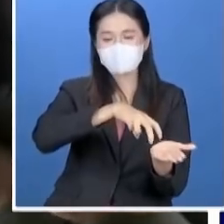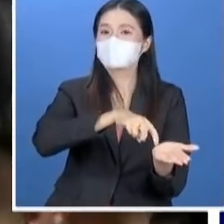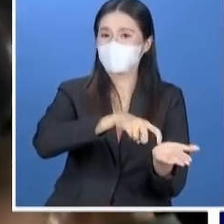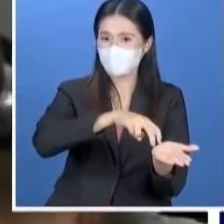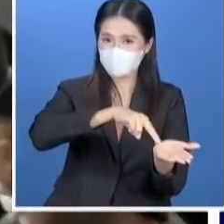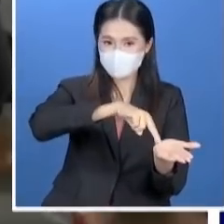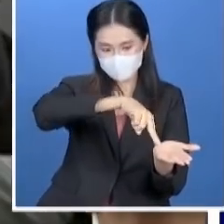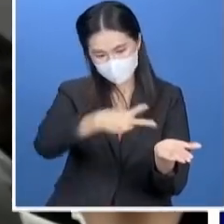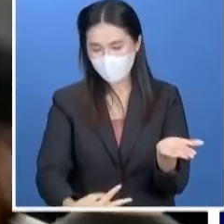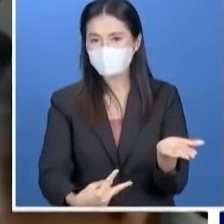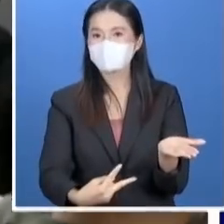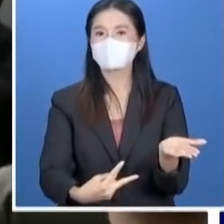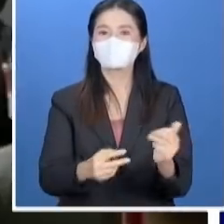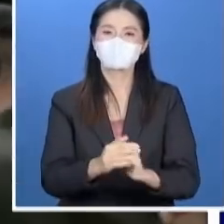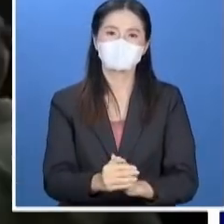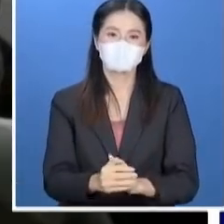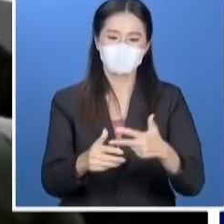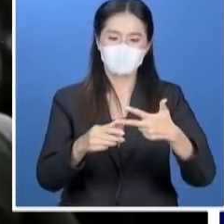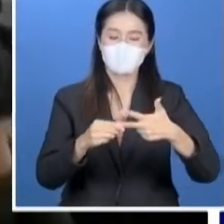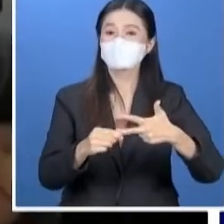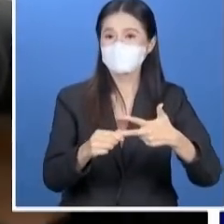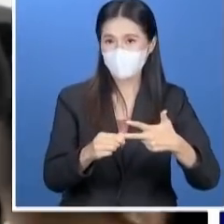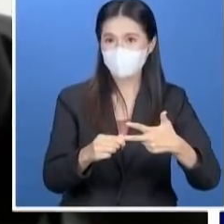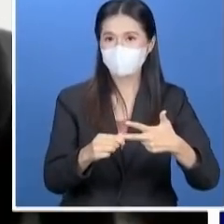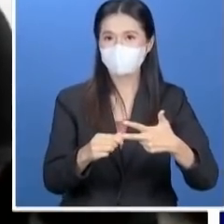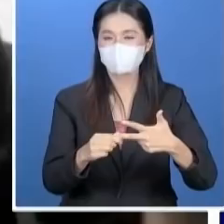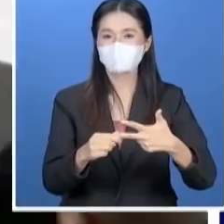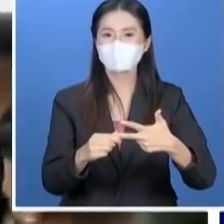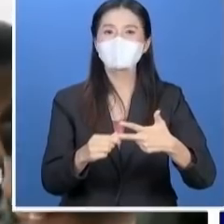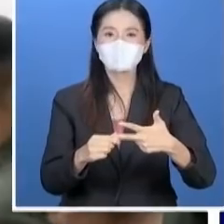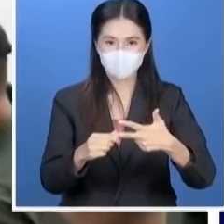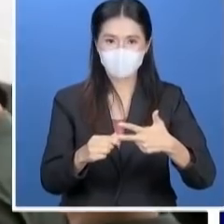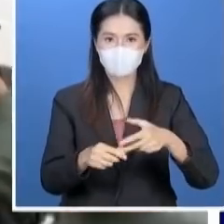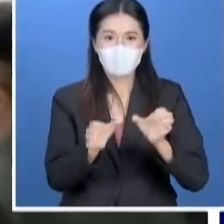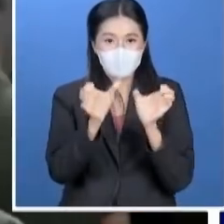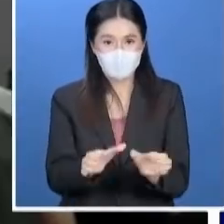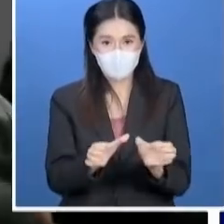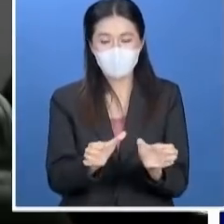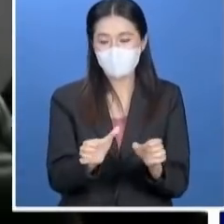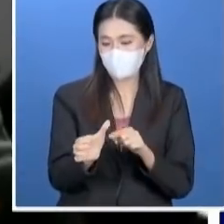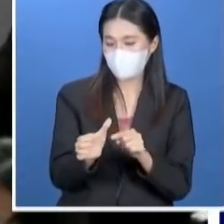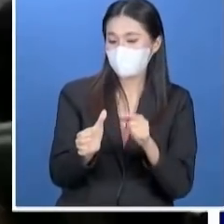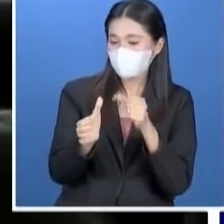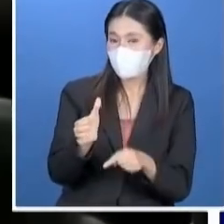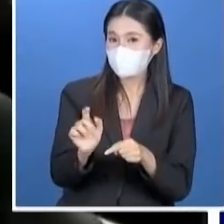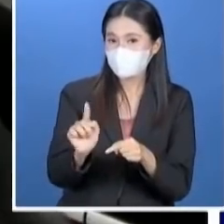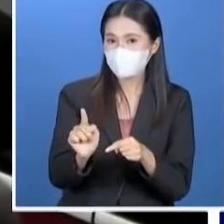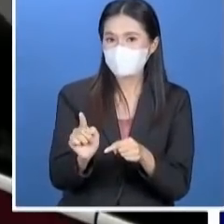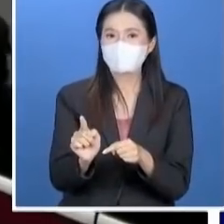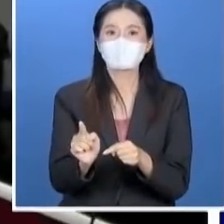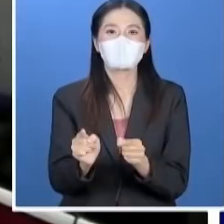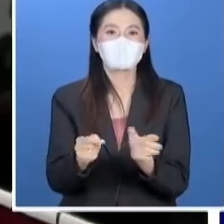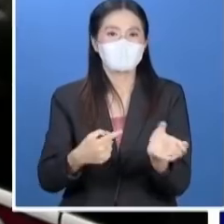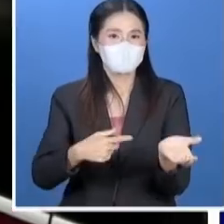งแล้วตกเรือจากตรงนั้นประเด็นที่3คือบาดแผลขนาดใหญ่ต้นขาด้านขวาเกิดจากการ